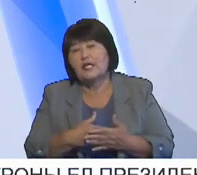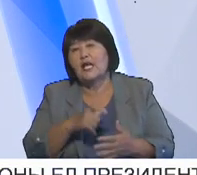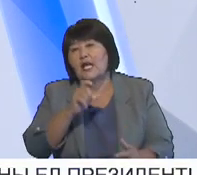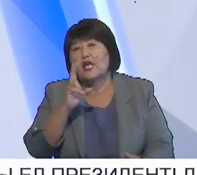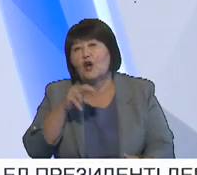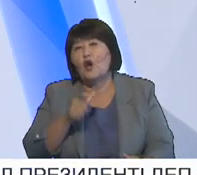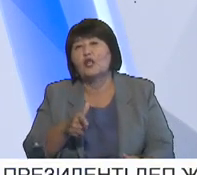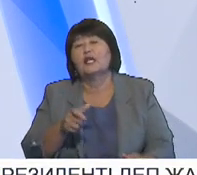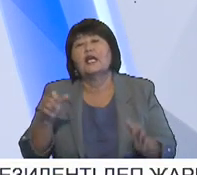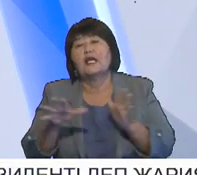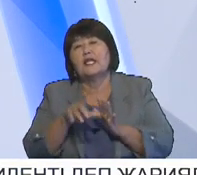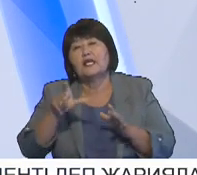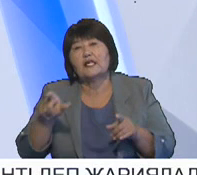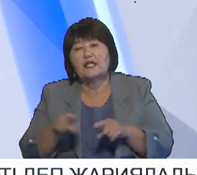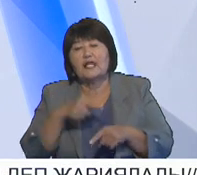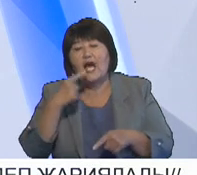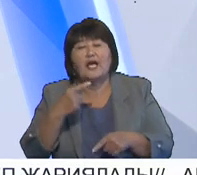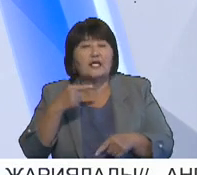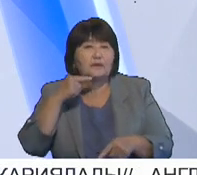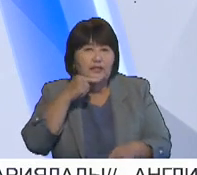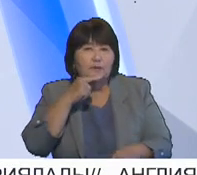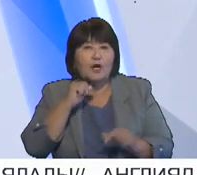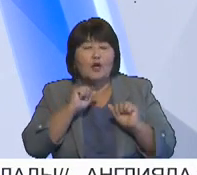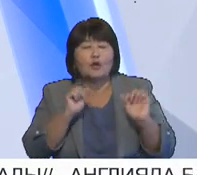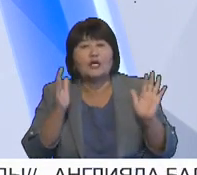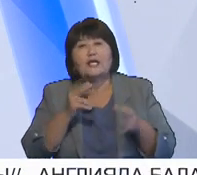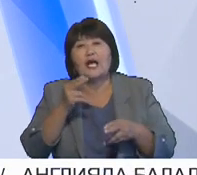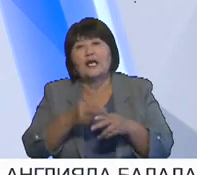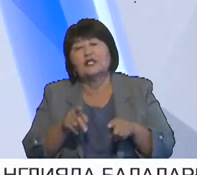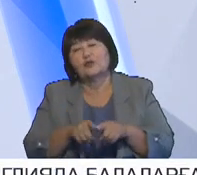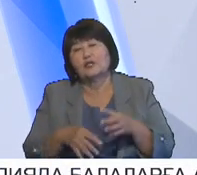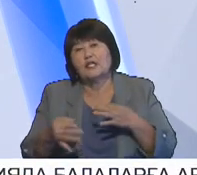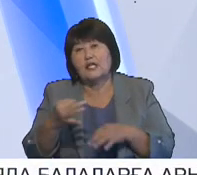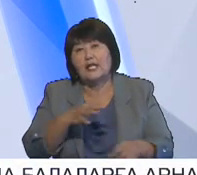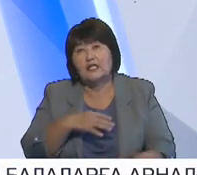мен энергетиктер аталған жобаның тиімділігі мен қоршаған ортаға әсері жайында талқыланды.